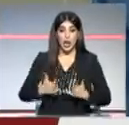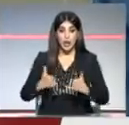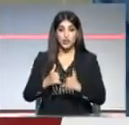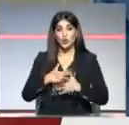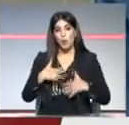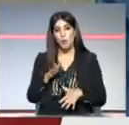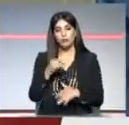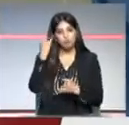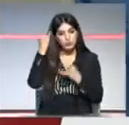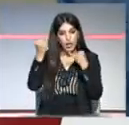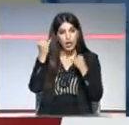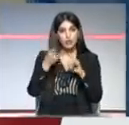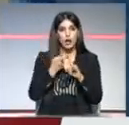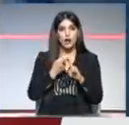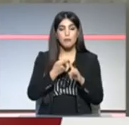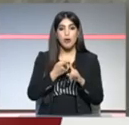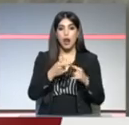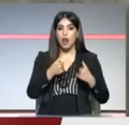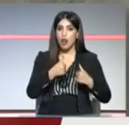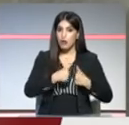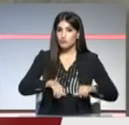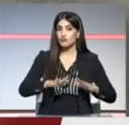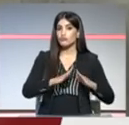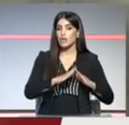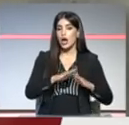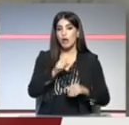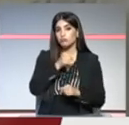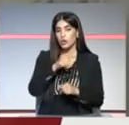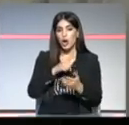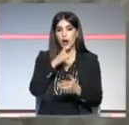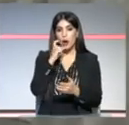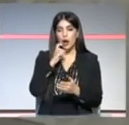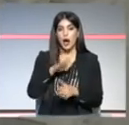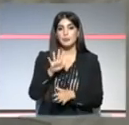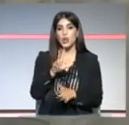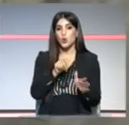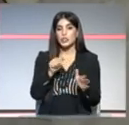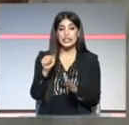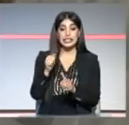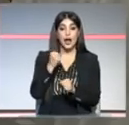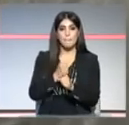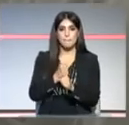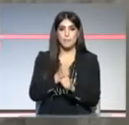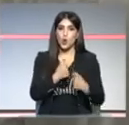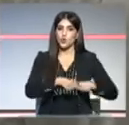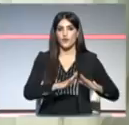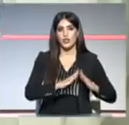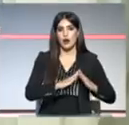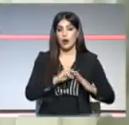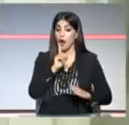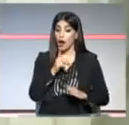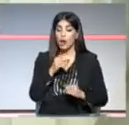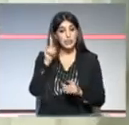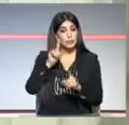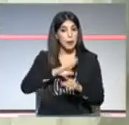تقترح اقرار الحجر الصحي على الاشخاص الذين يبلغ سنهم خمسه وستين عاما فما فوق موضحا ان المنحى